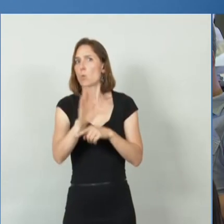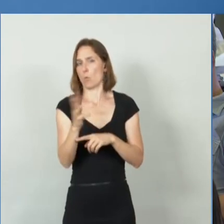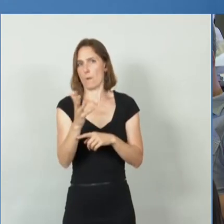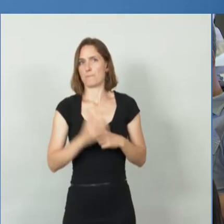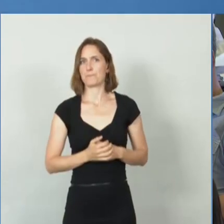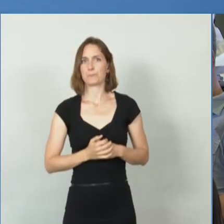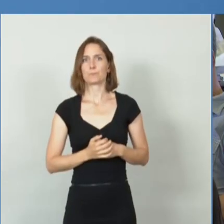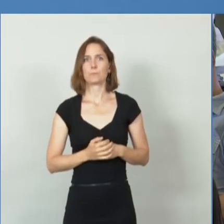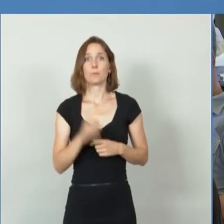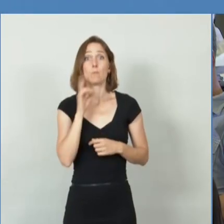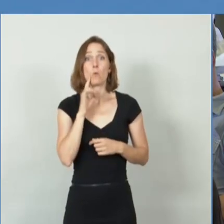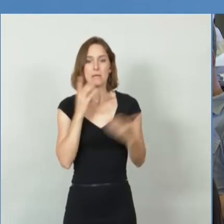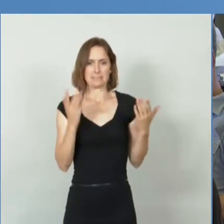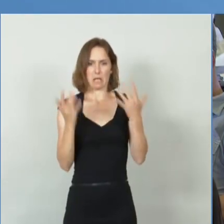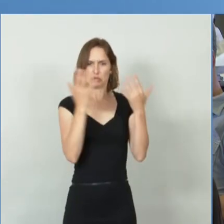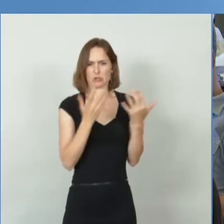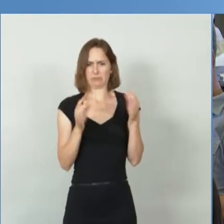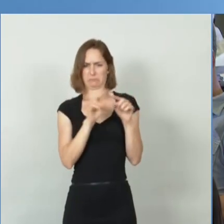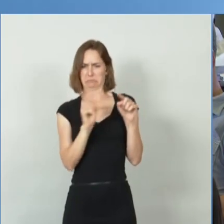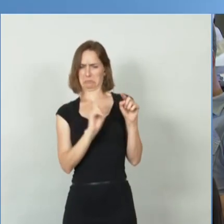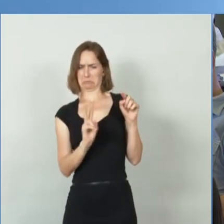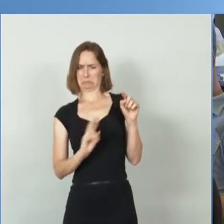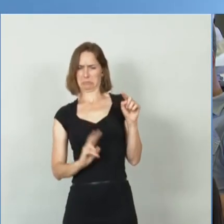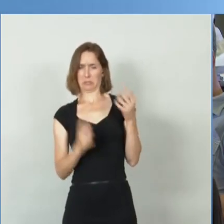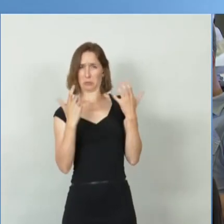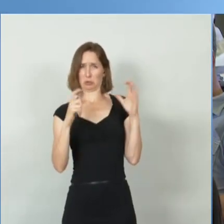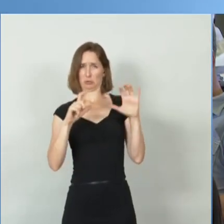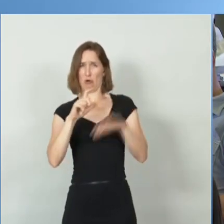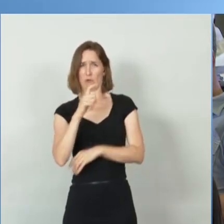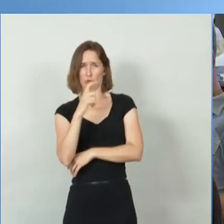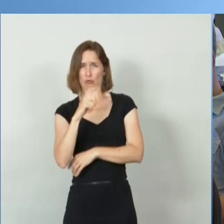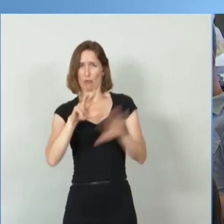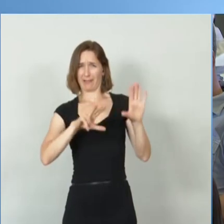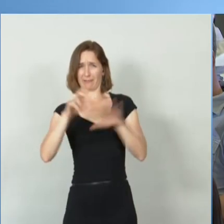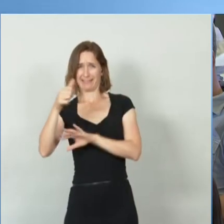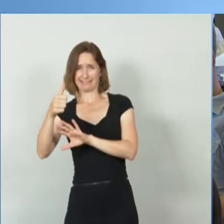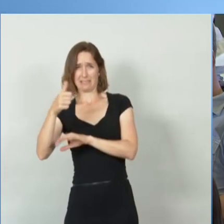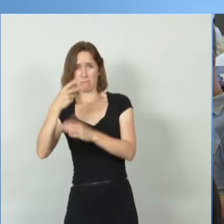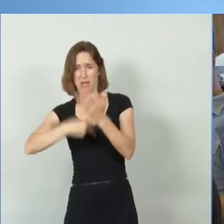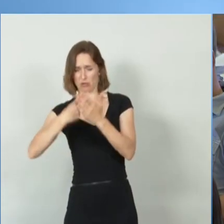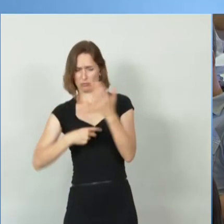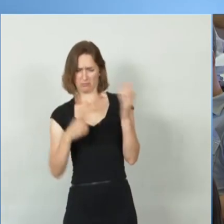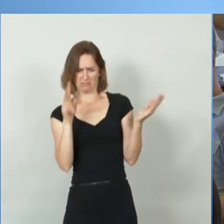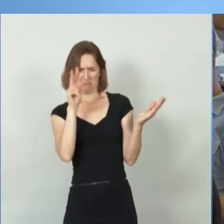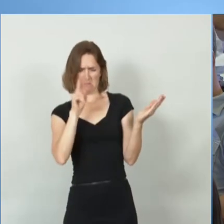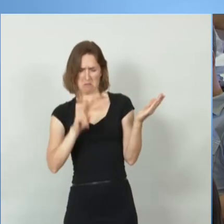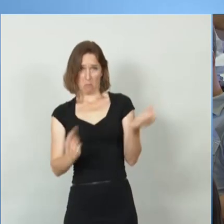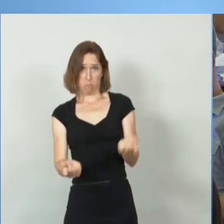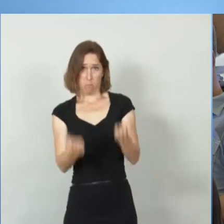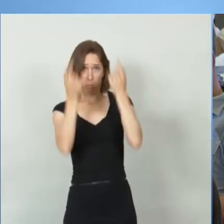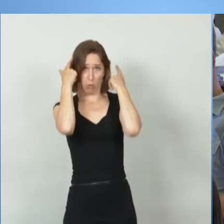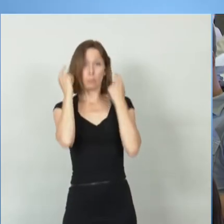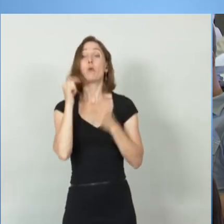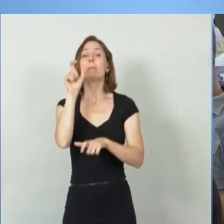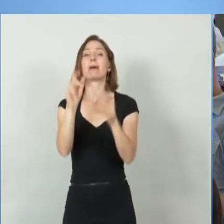il faut traduire tous ces chiffres et ces 286 pages pour que le dame tous ceux qui ne sont pas experts en finance publique et qui